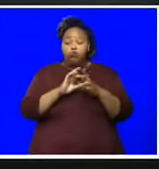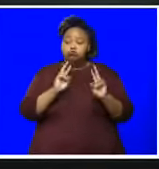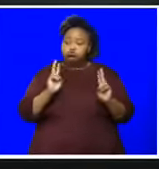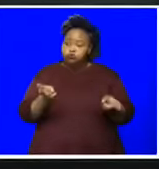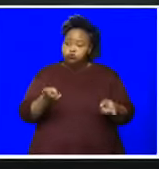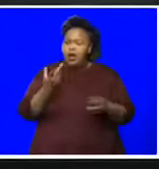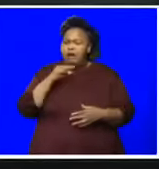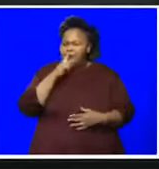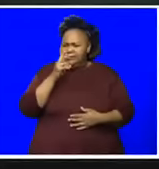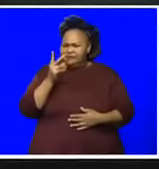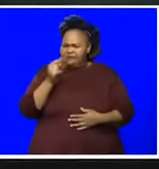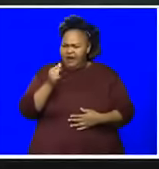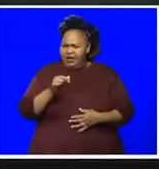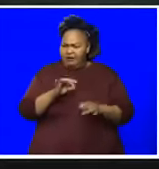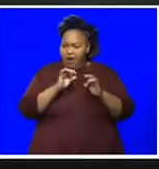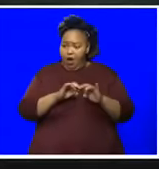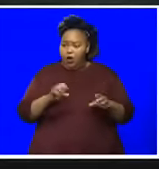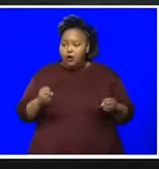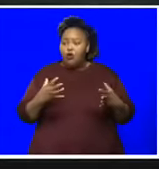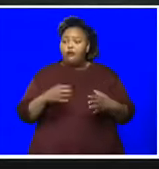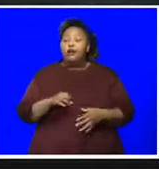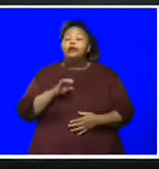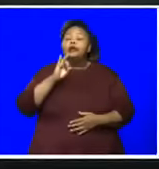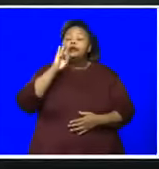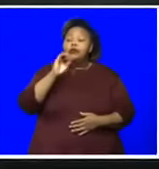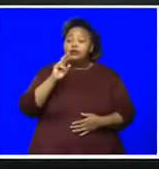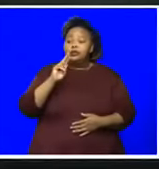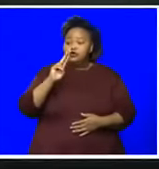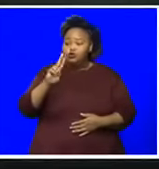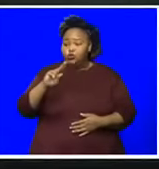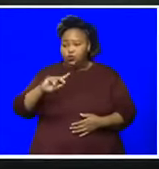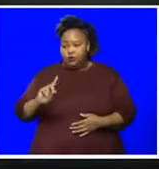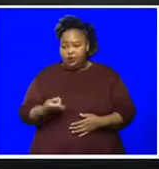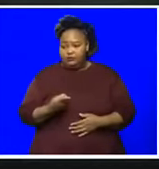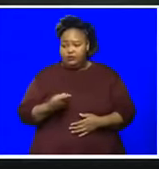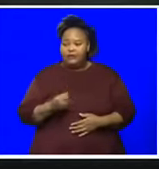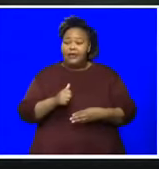ngiko ngisho ngithi chairperson nami ngithi ngiyacela litiko